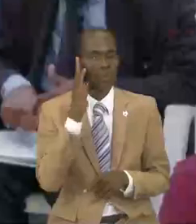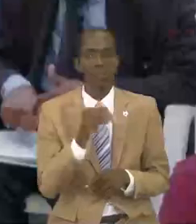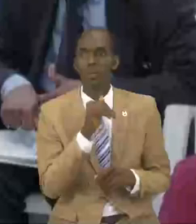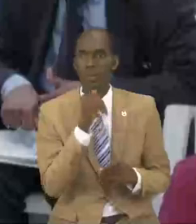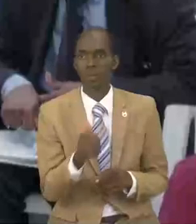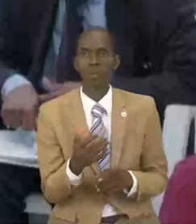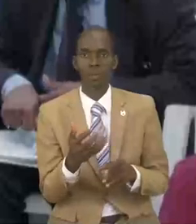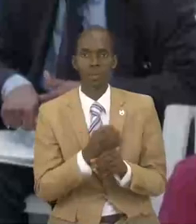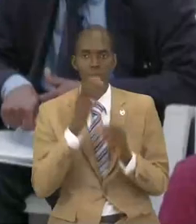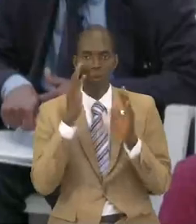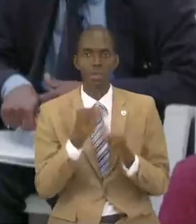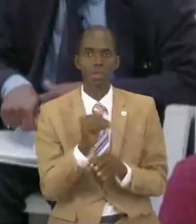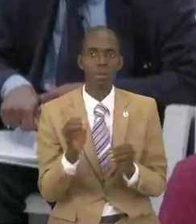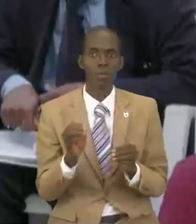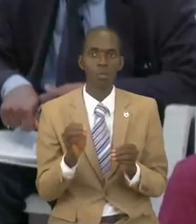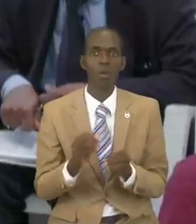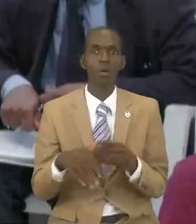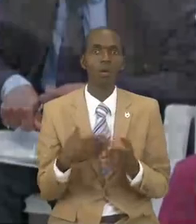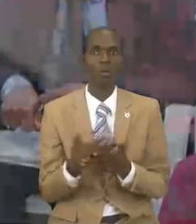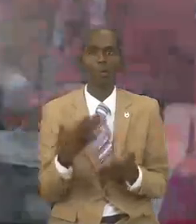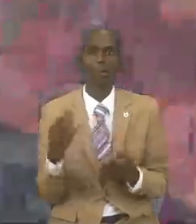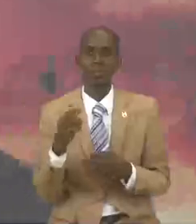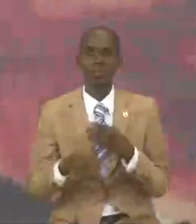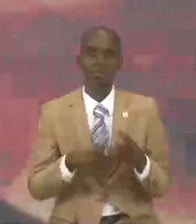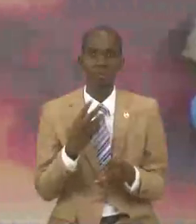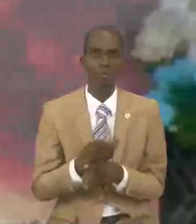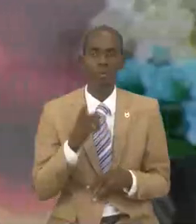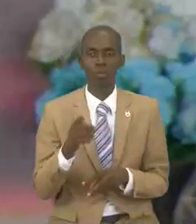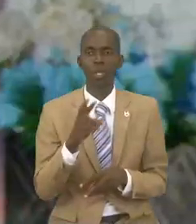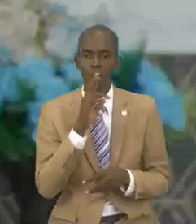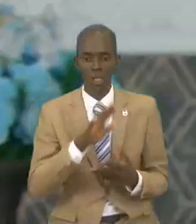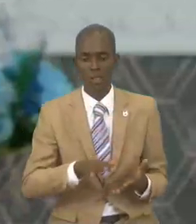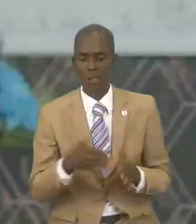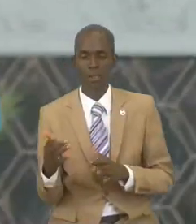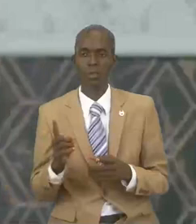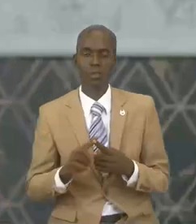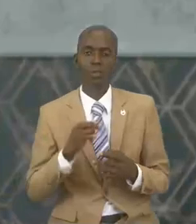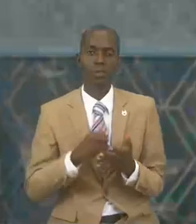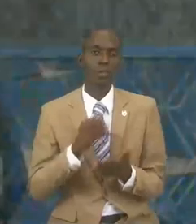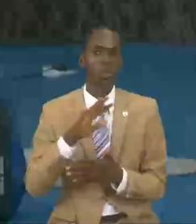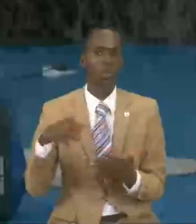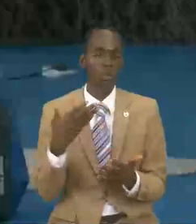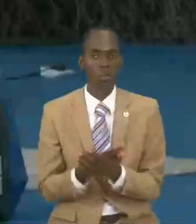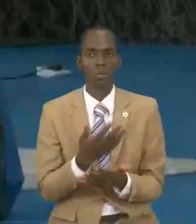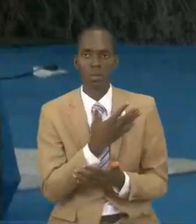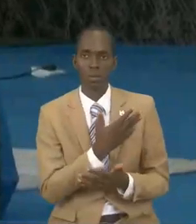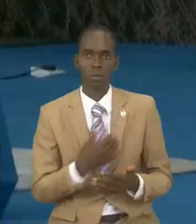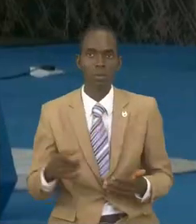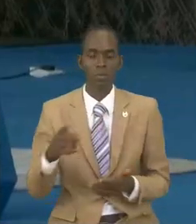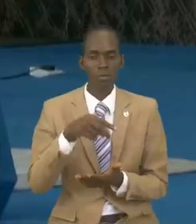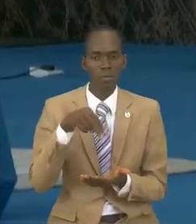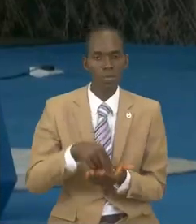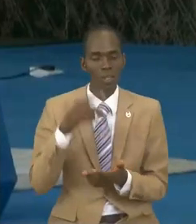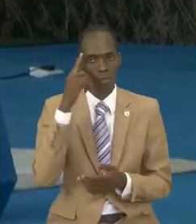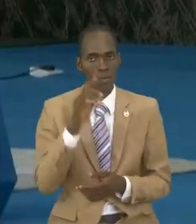t'attirer et toutes les choses du monde. Tu es mort à tout cela et tu